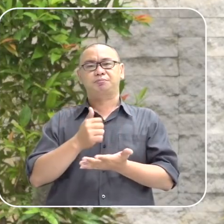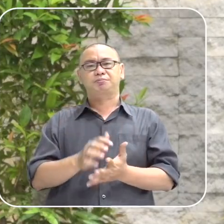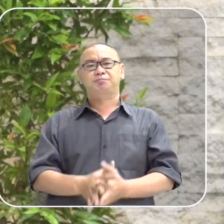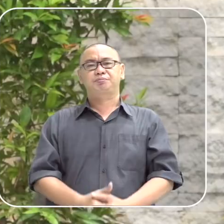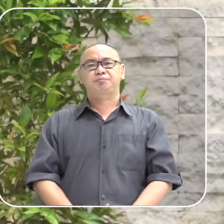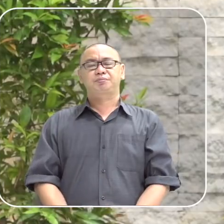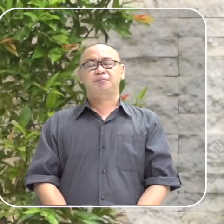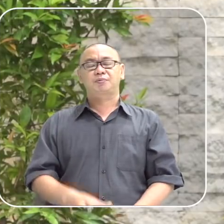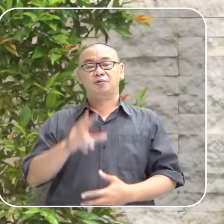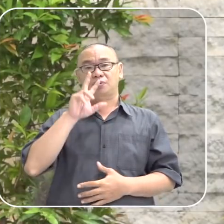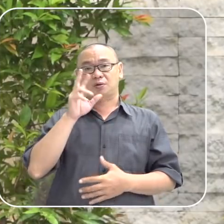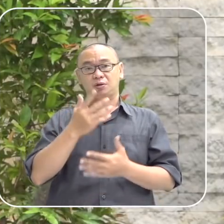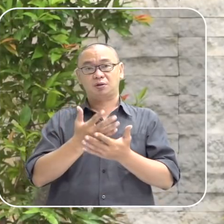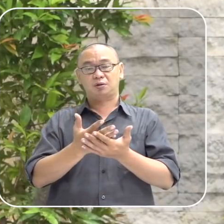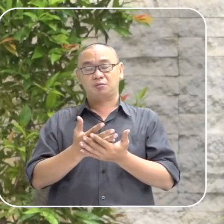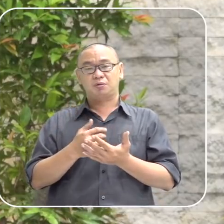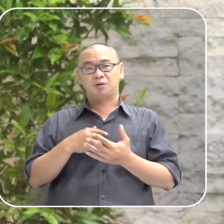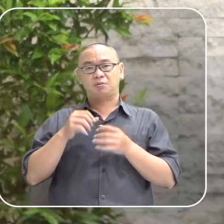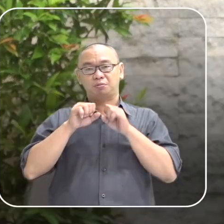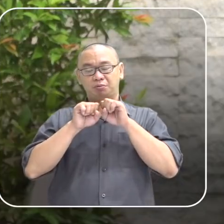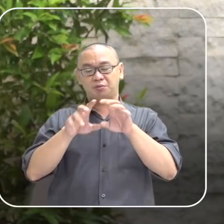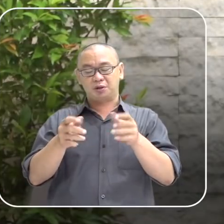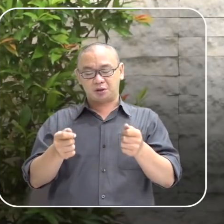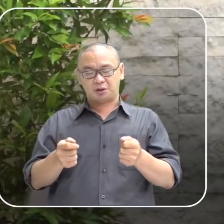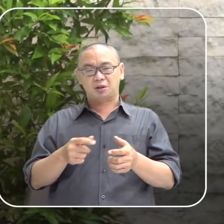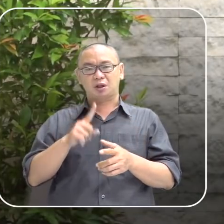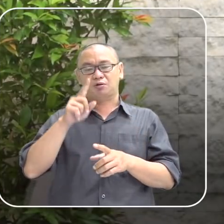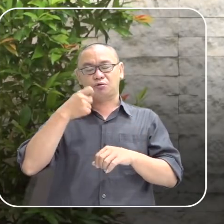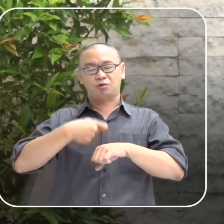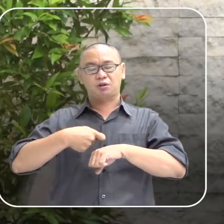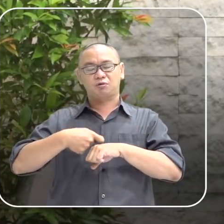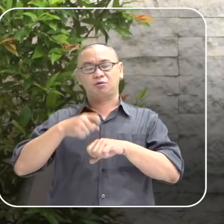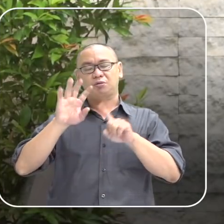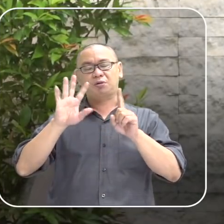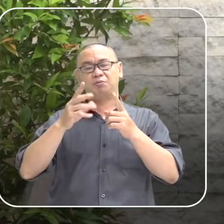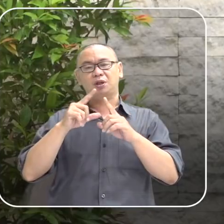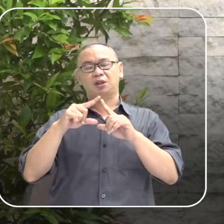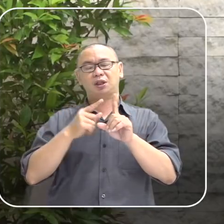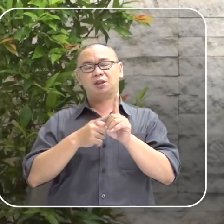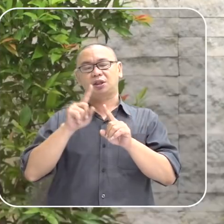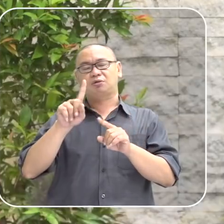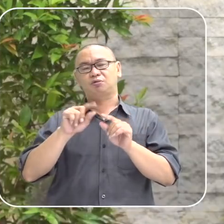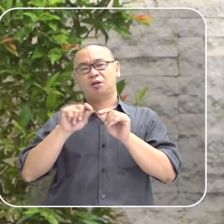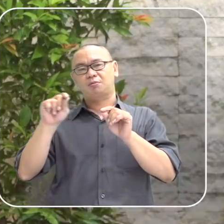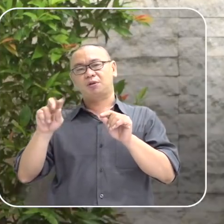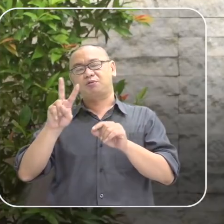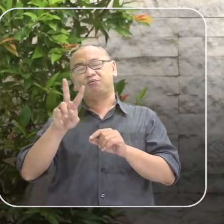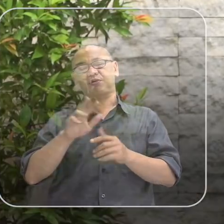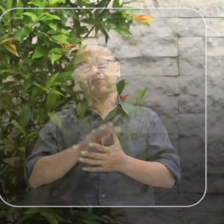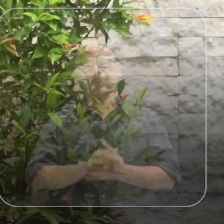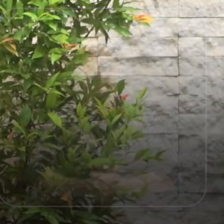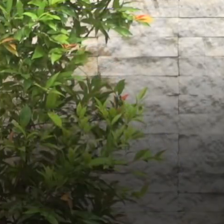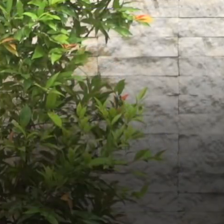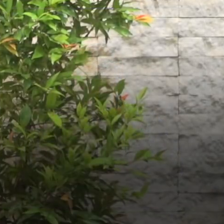Saudara, terimalah berita anugerah yang disampaikan di dalam 1 Korintus 15 ayat 1-2, demikian firman-Nya. Dan